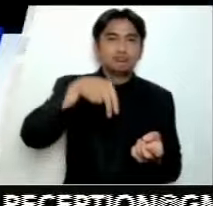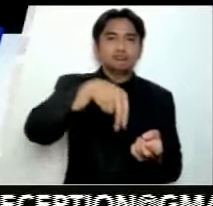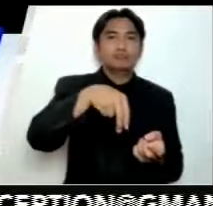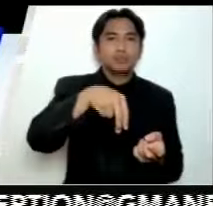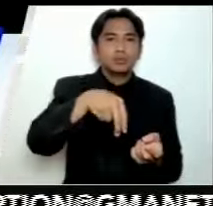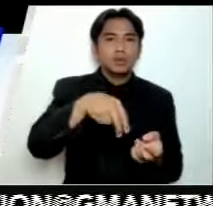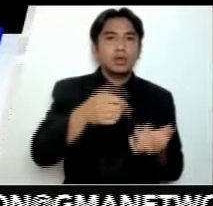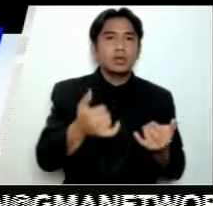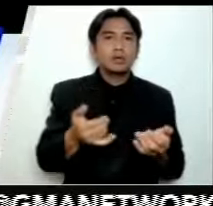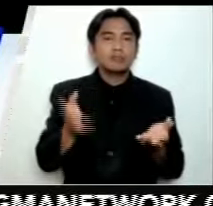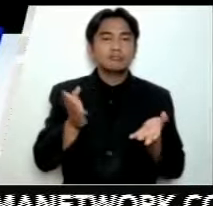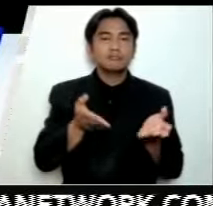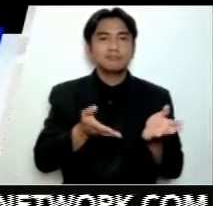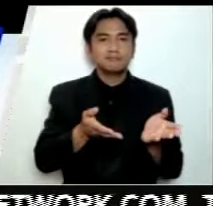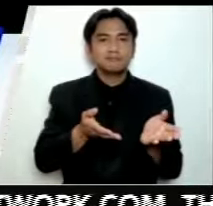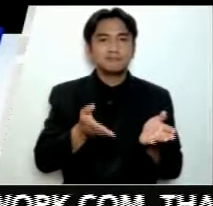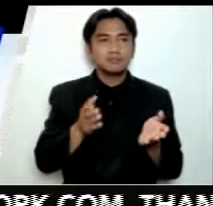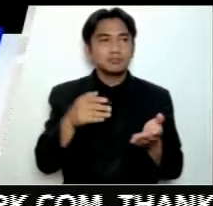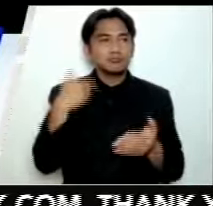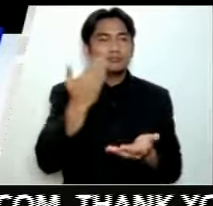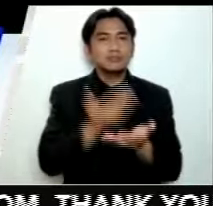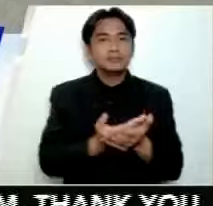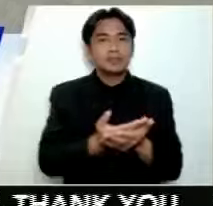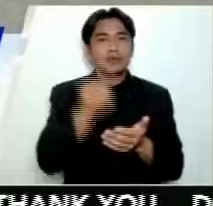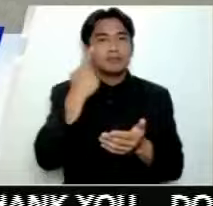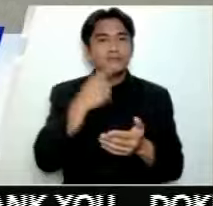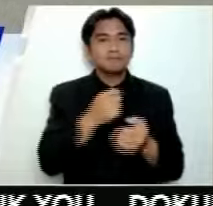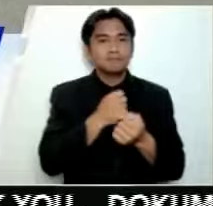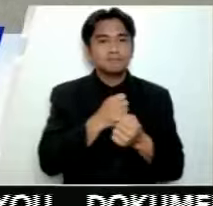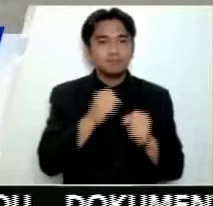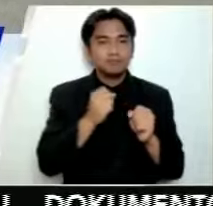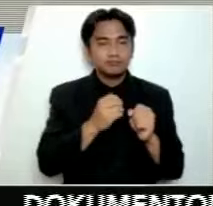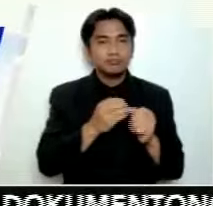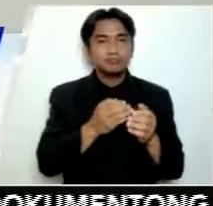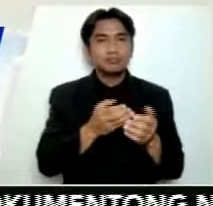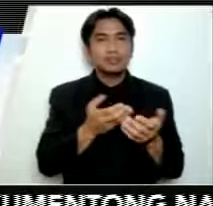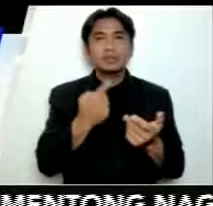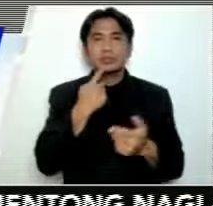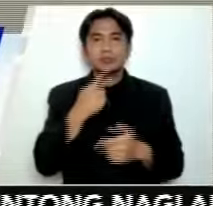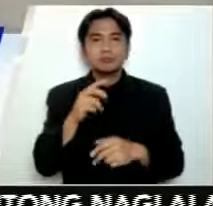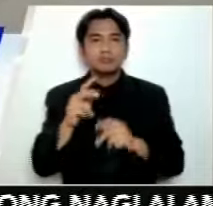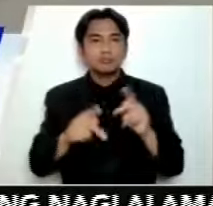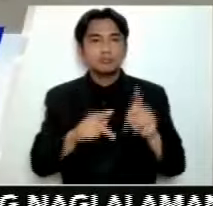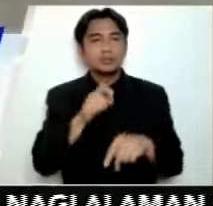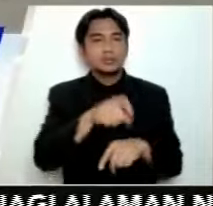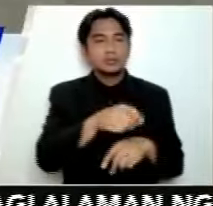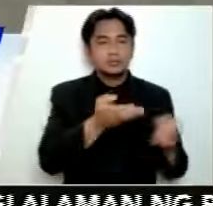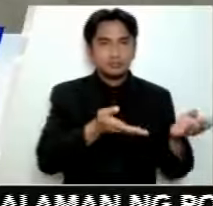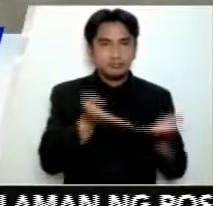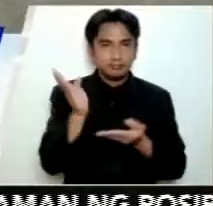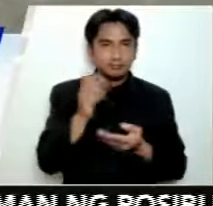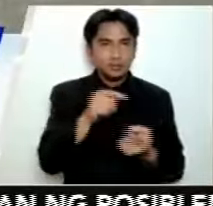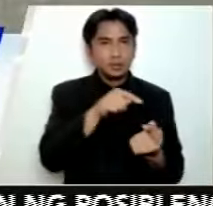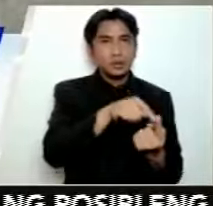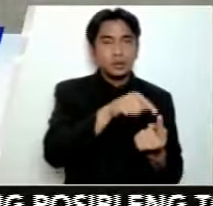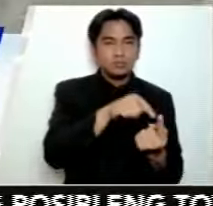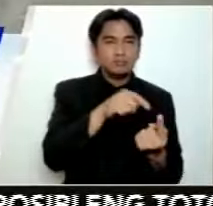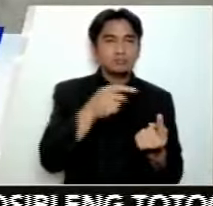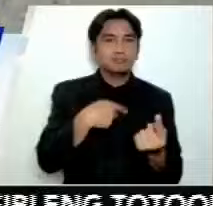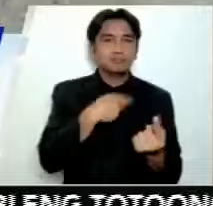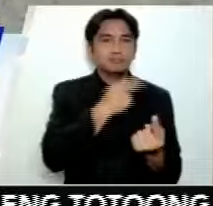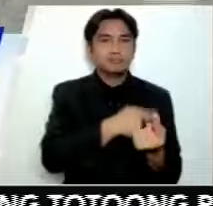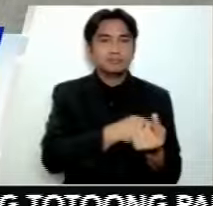nirespondehan ng staff ng train station ayon sa mga autoridad kinailangang isugod sa ospital ang isa sa kanila hindi naman